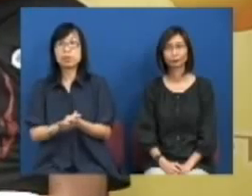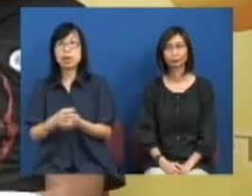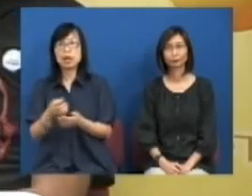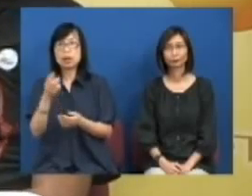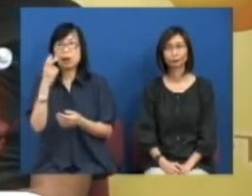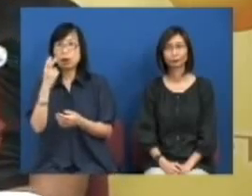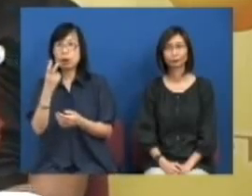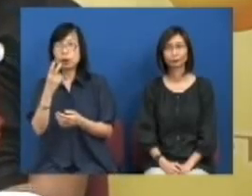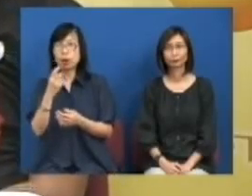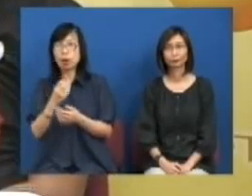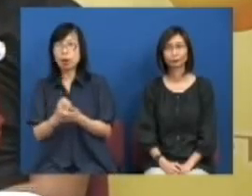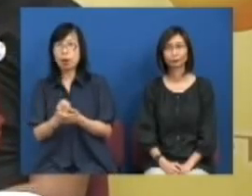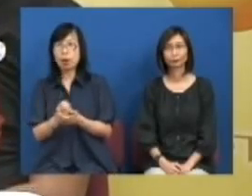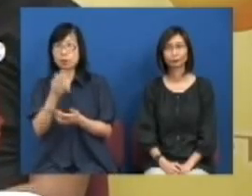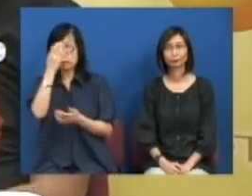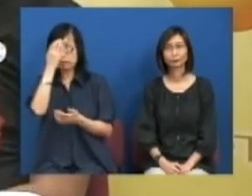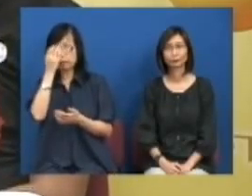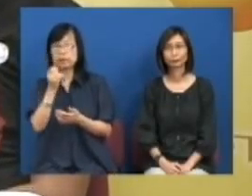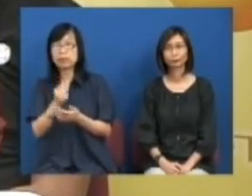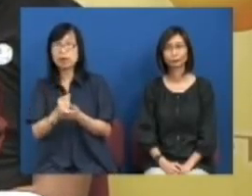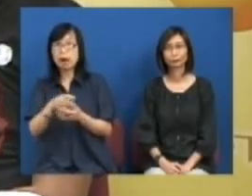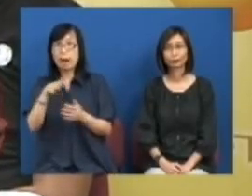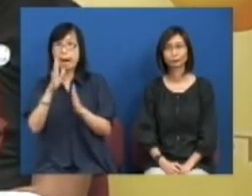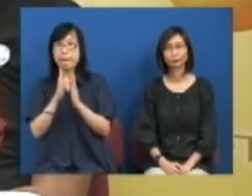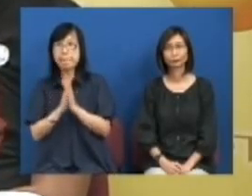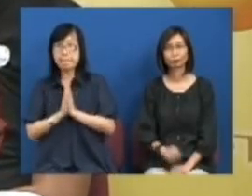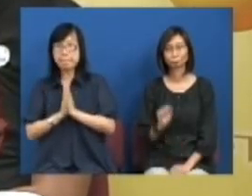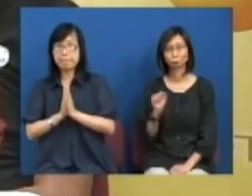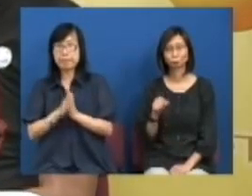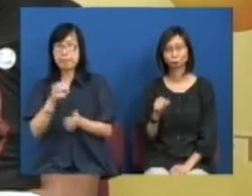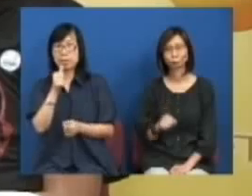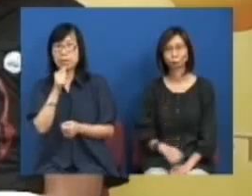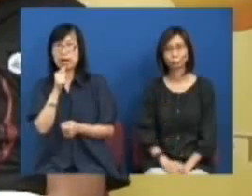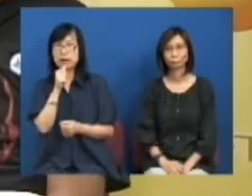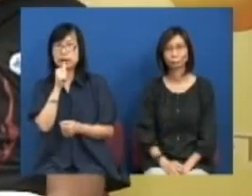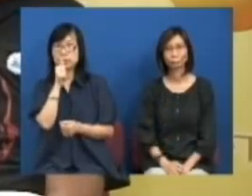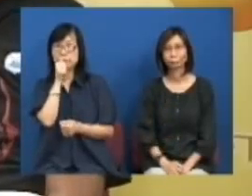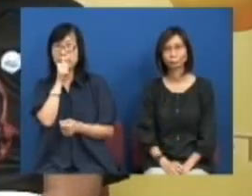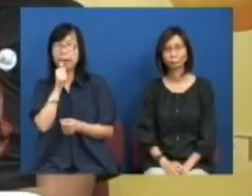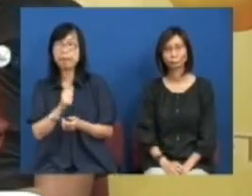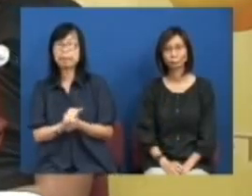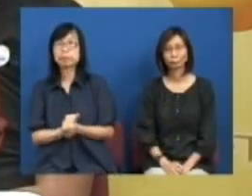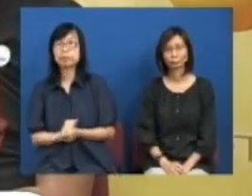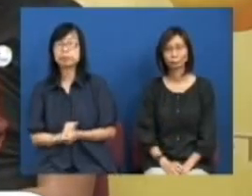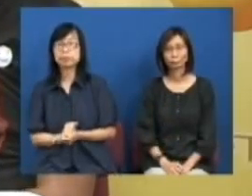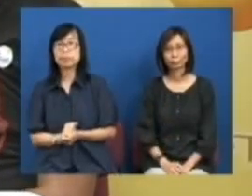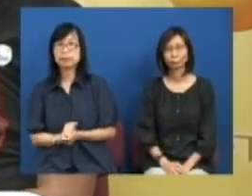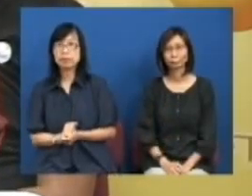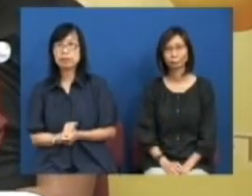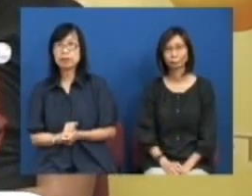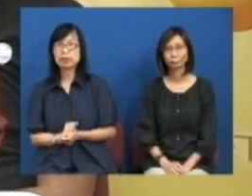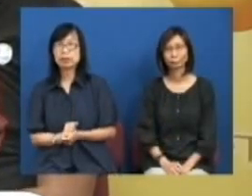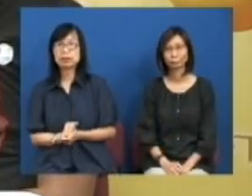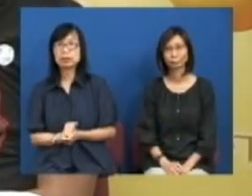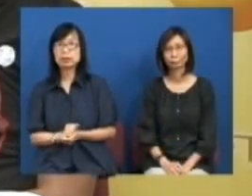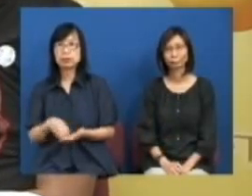係即係去拜祭佢爸爸。佢爸爸因為緬甸嘅國父啊，黃山將軍，